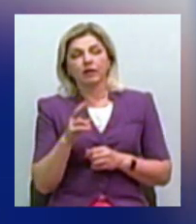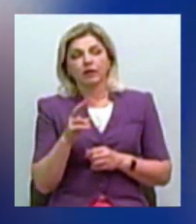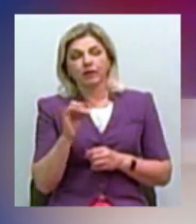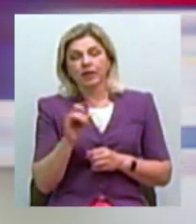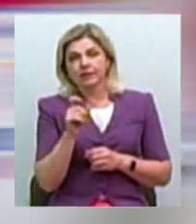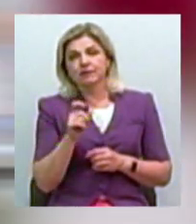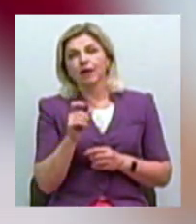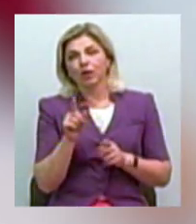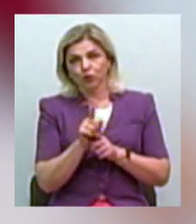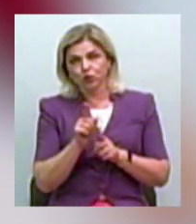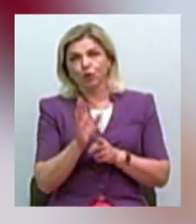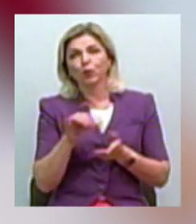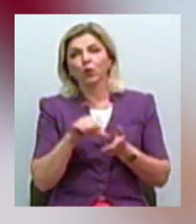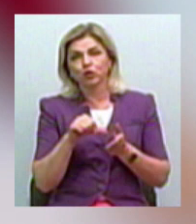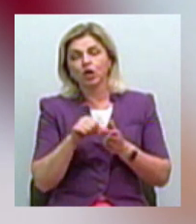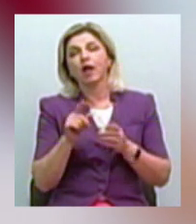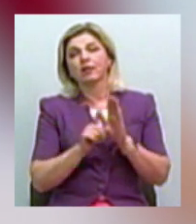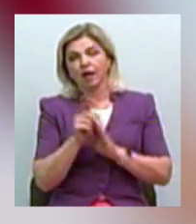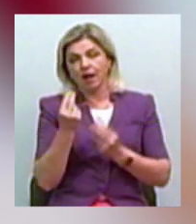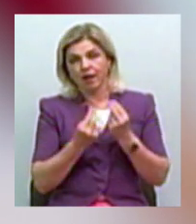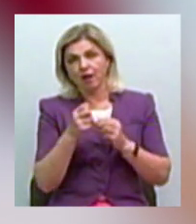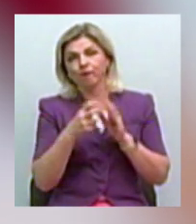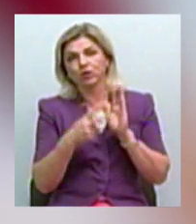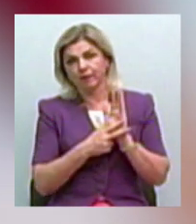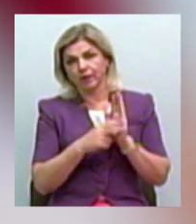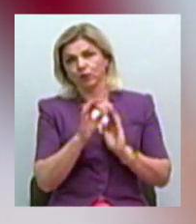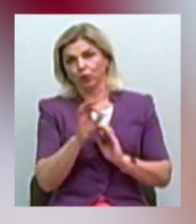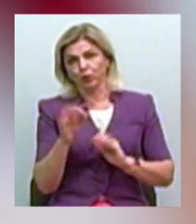арбітра пролунає також у 18:00. Володимир Степанов, новини